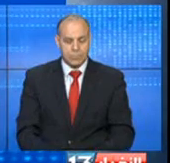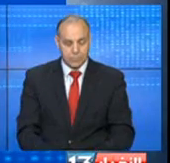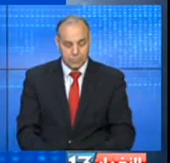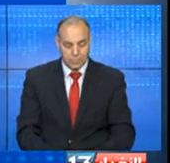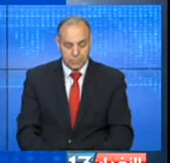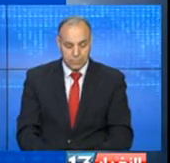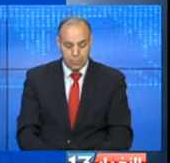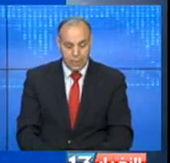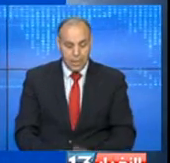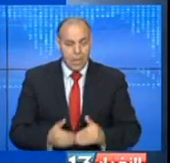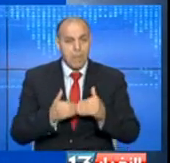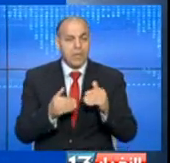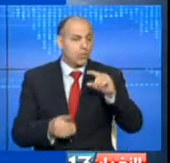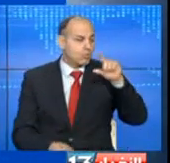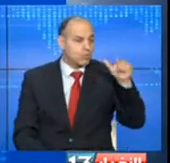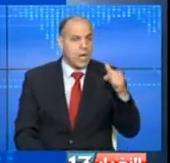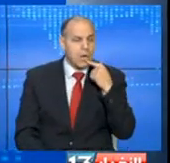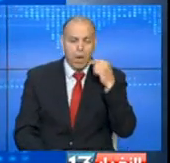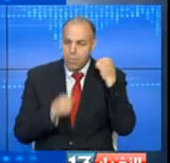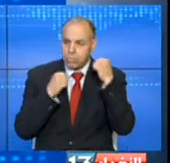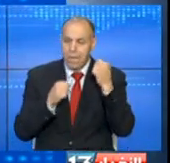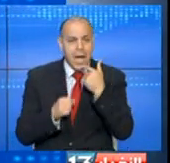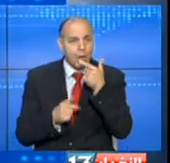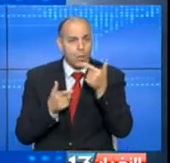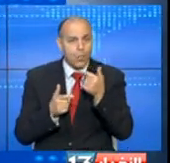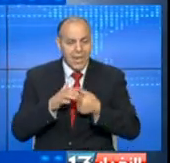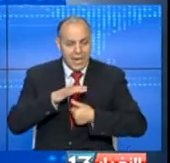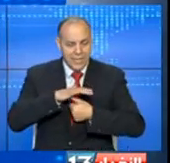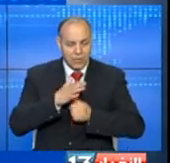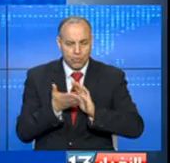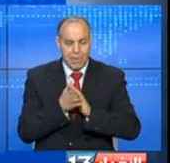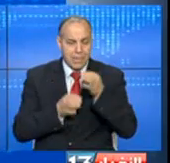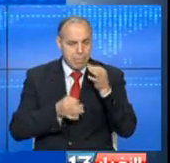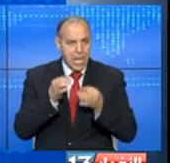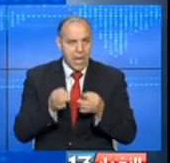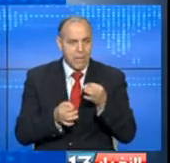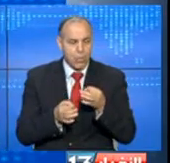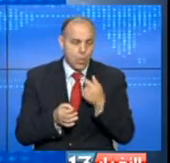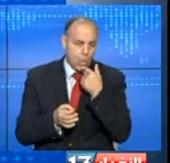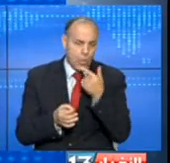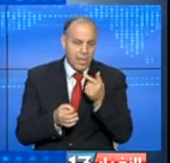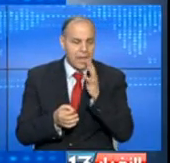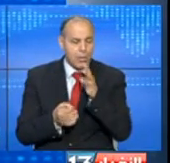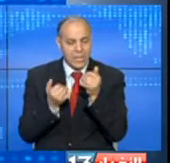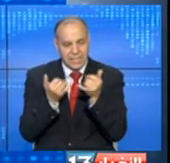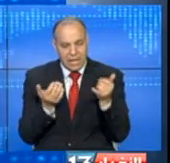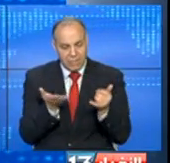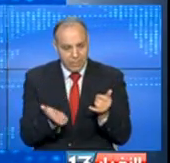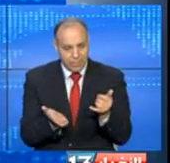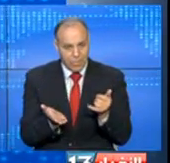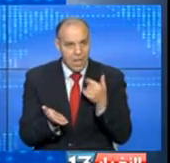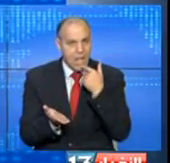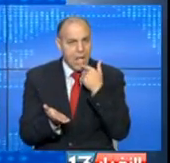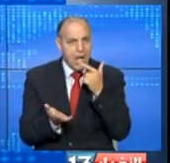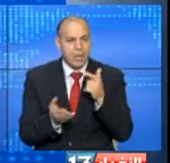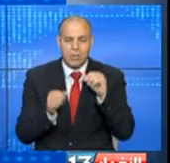بعد حوالي شهر من الاضراب اعلن اليوم رئيس جمعيه القضاه الناس الحمادي خلال ندوه صحفيه عن